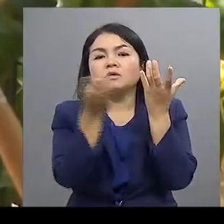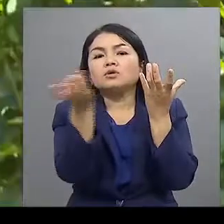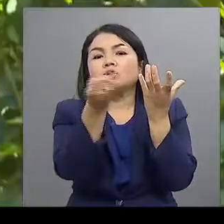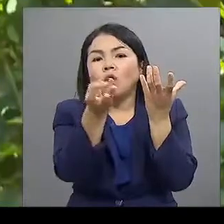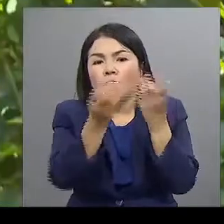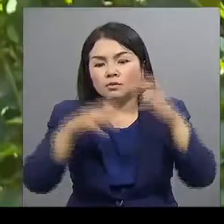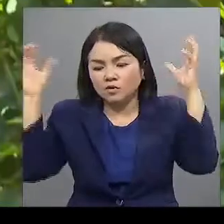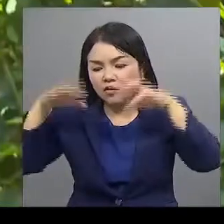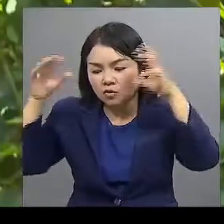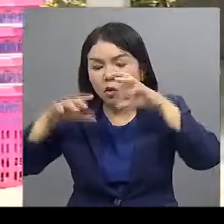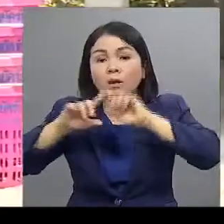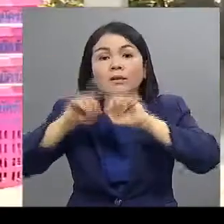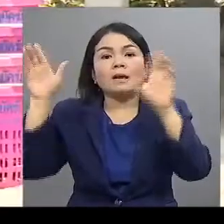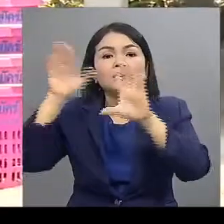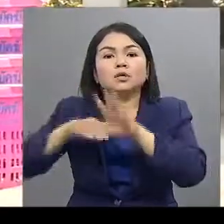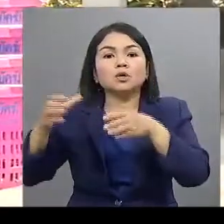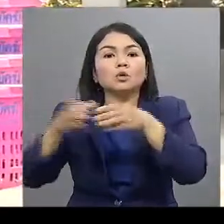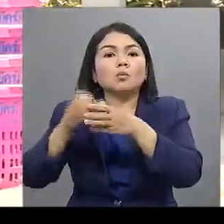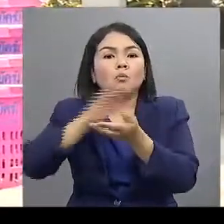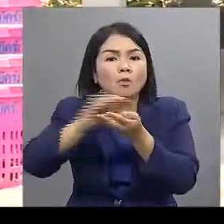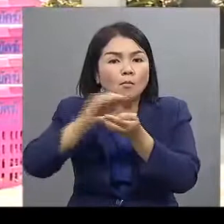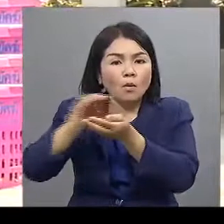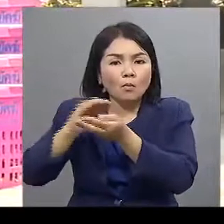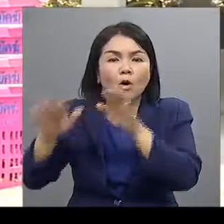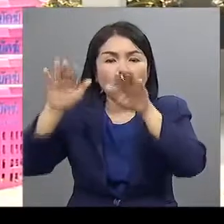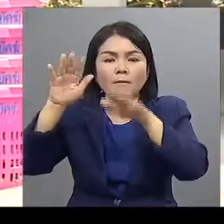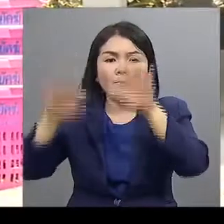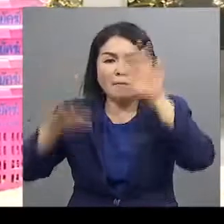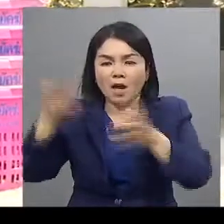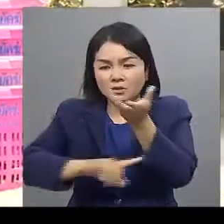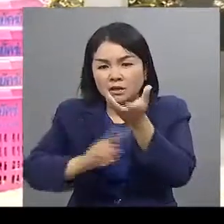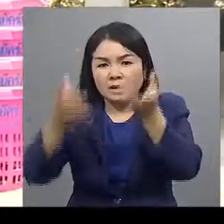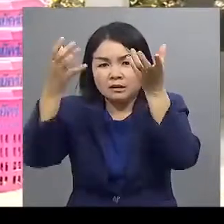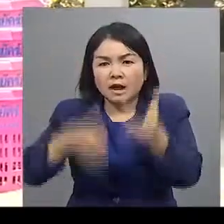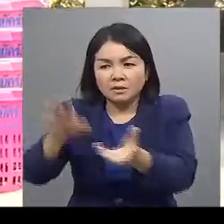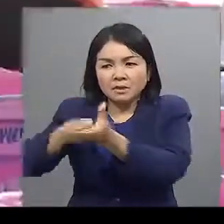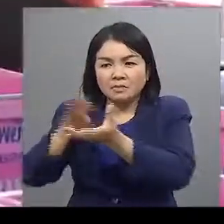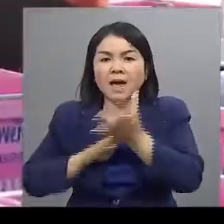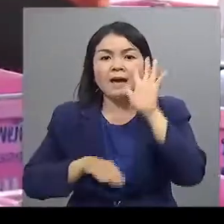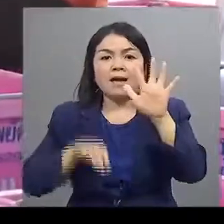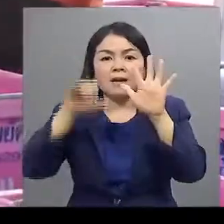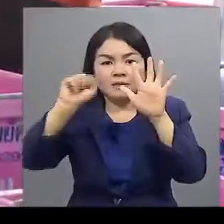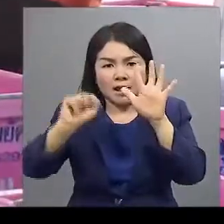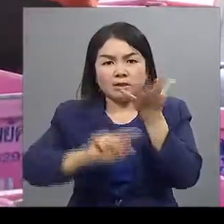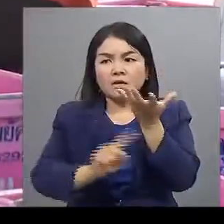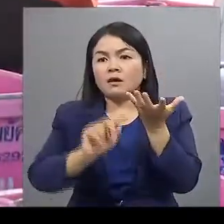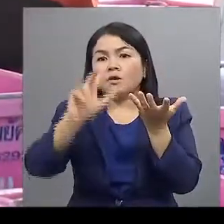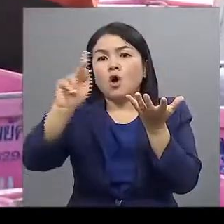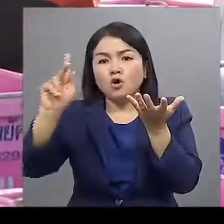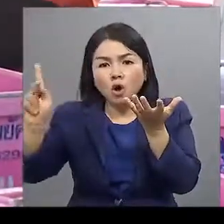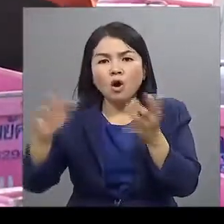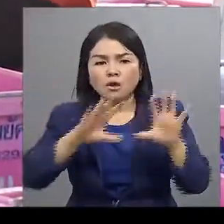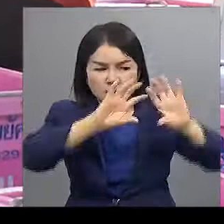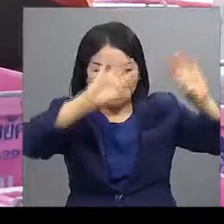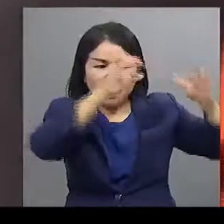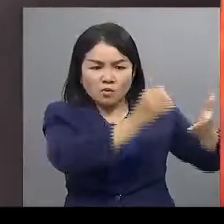ำบลสีเตี้ยน่าจะมีไม่ต่ำกว่า 500,000 กิโลกรัมจึงอยากให้ภาครัฐเข้ามาดูแลช่วยเหลือให้ทั่วถึง